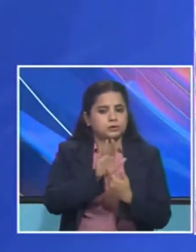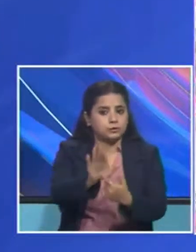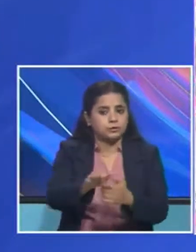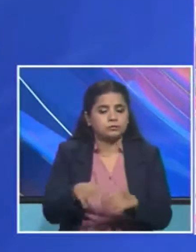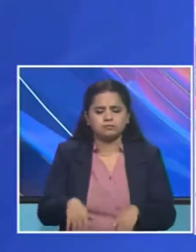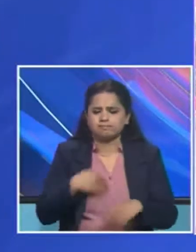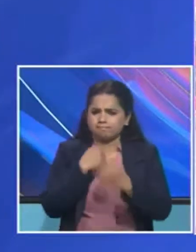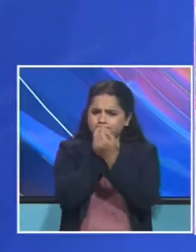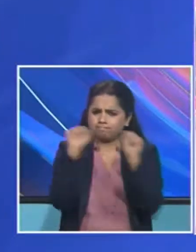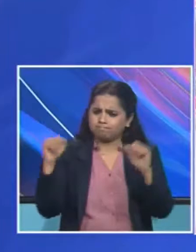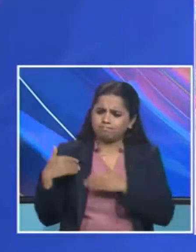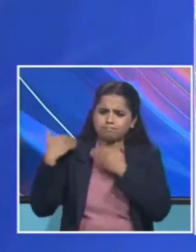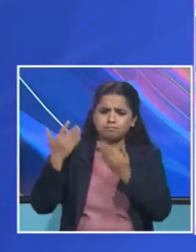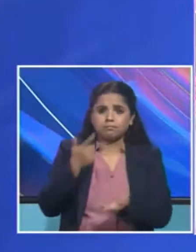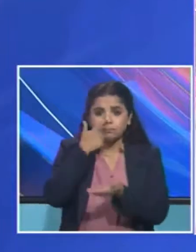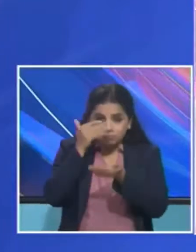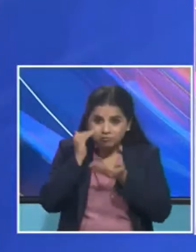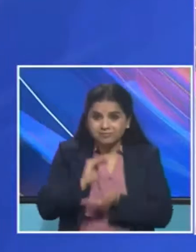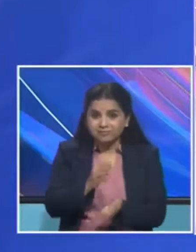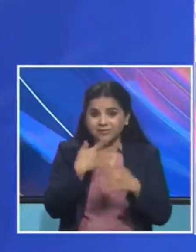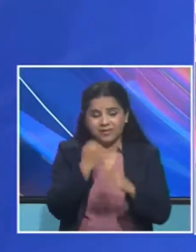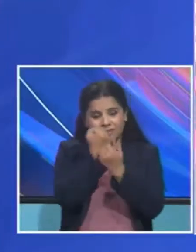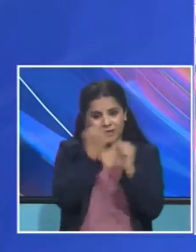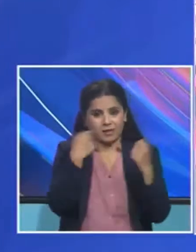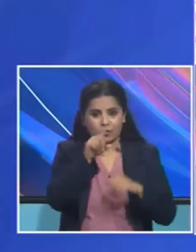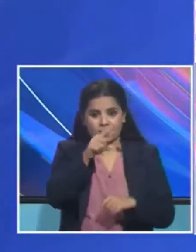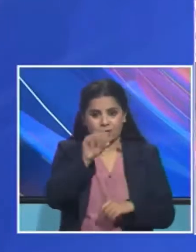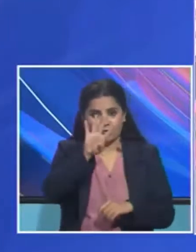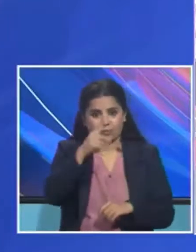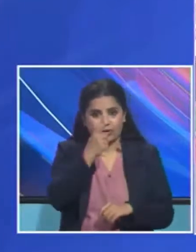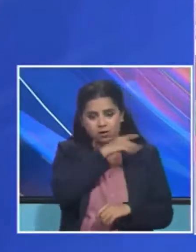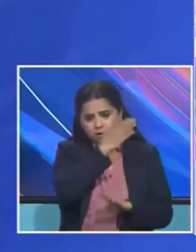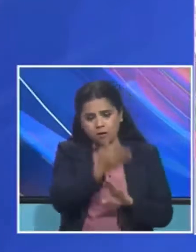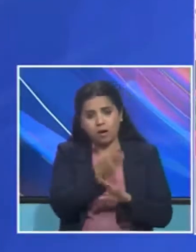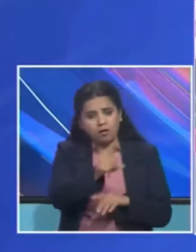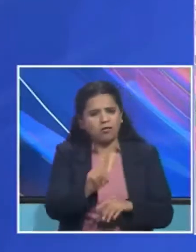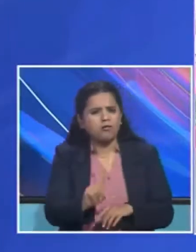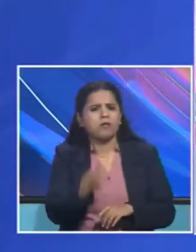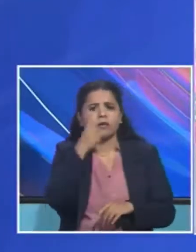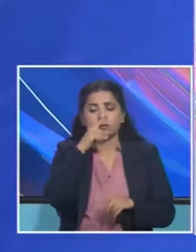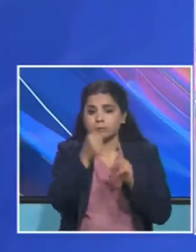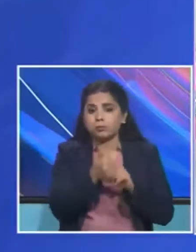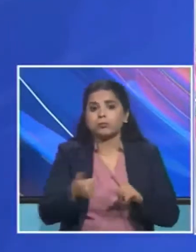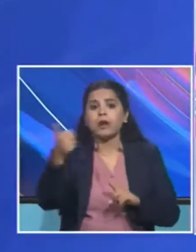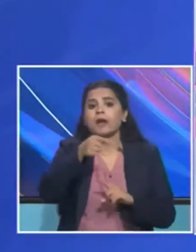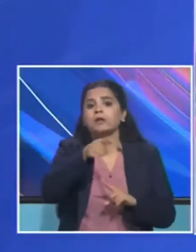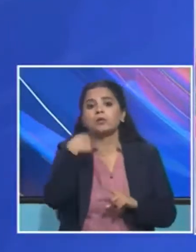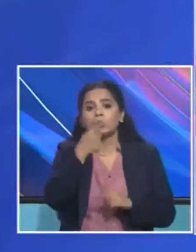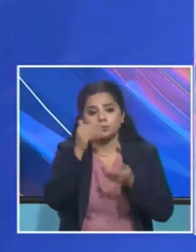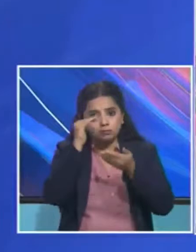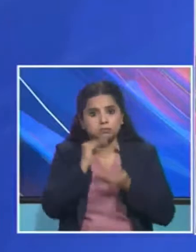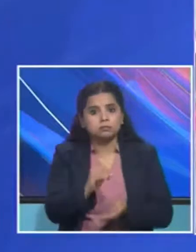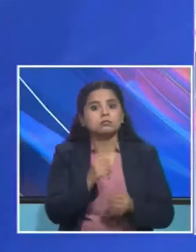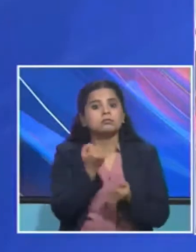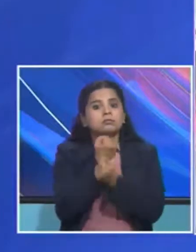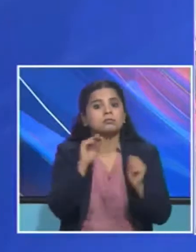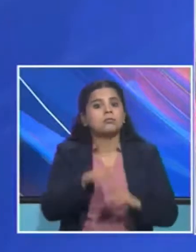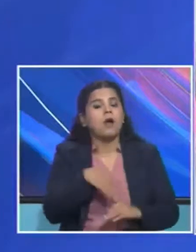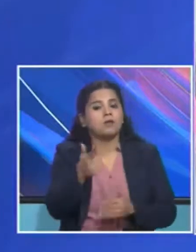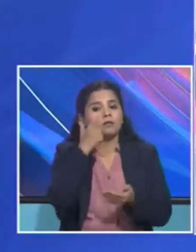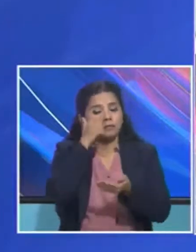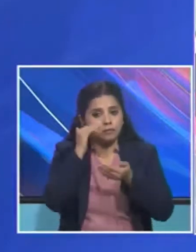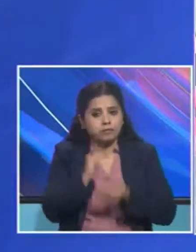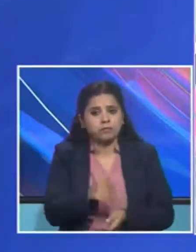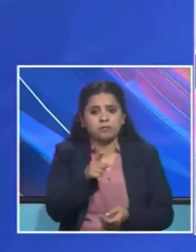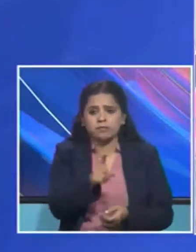आज़ादी के बाद जन्म लेने वाली वो पहली राष्ट्रपति होंगी, साथ ही